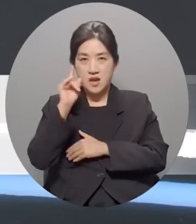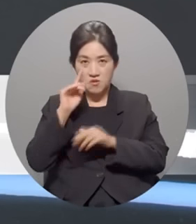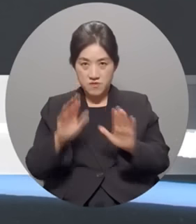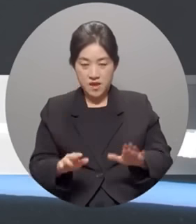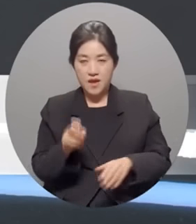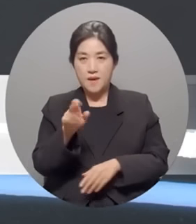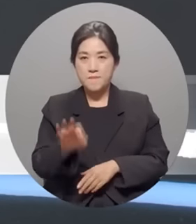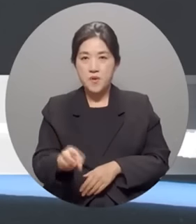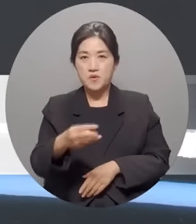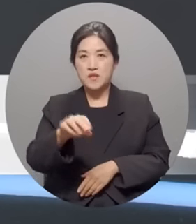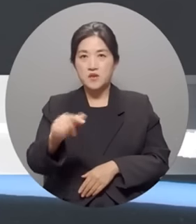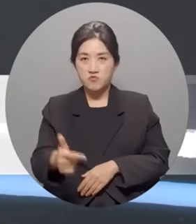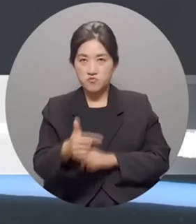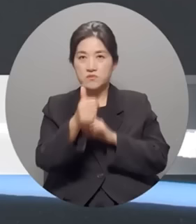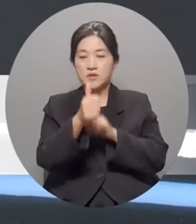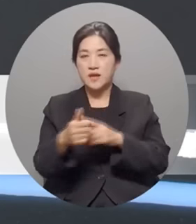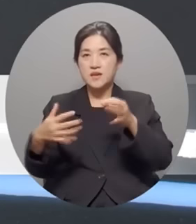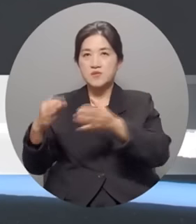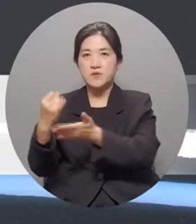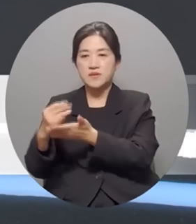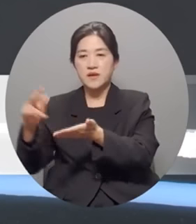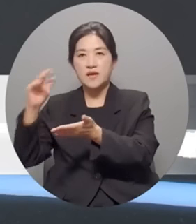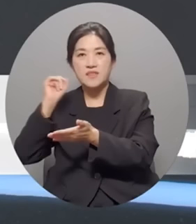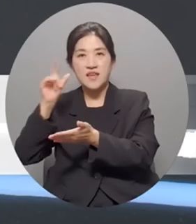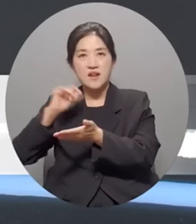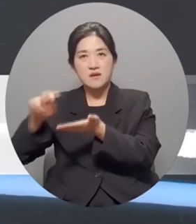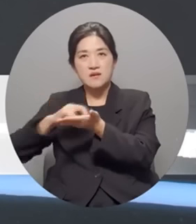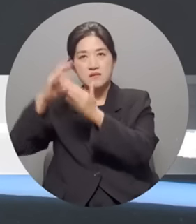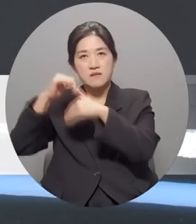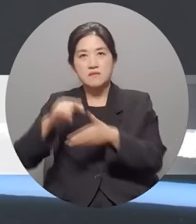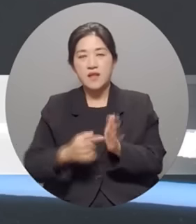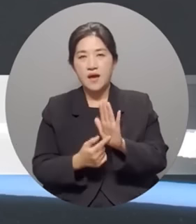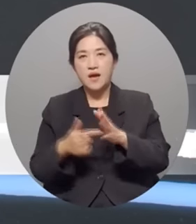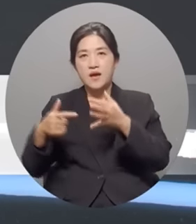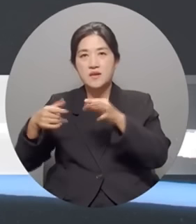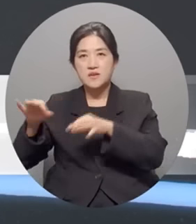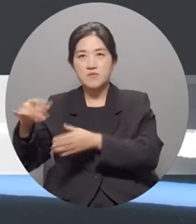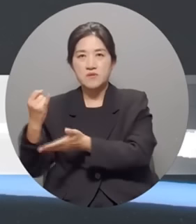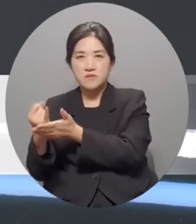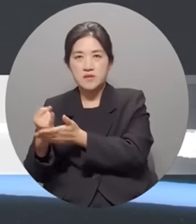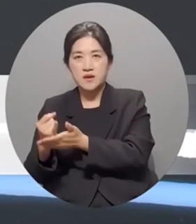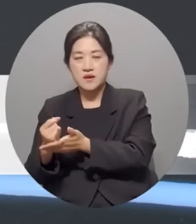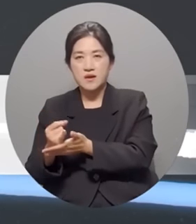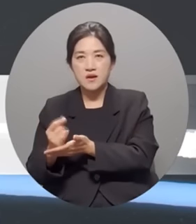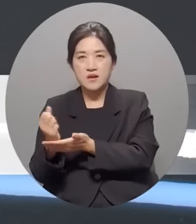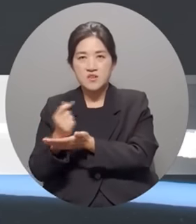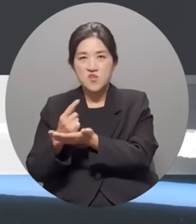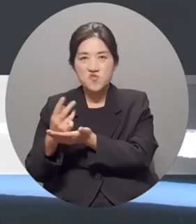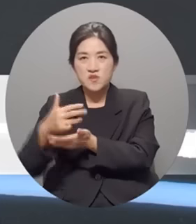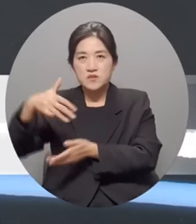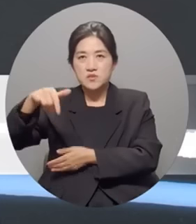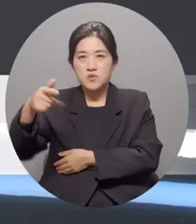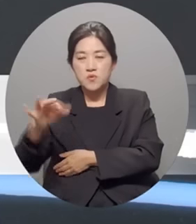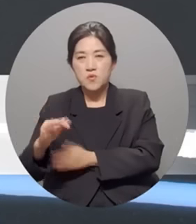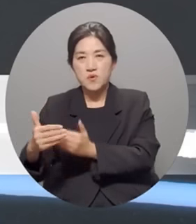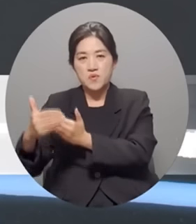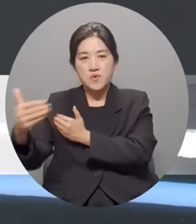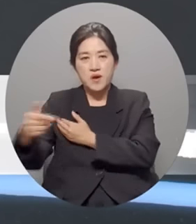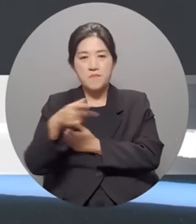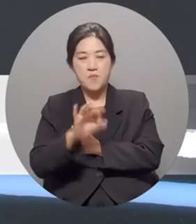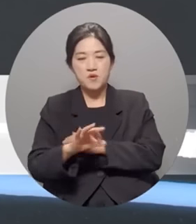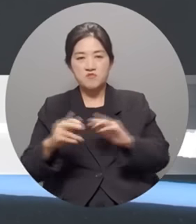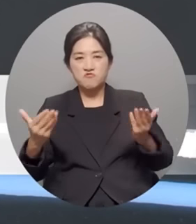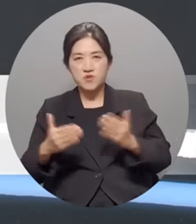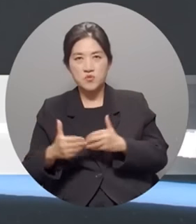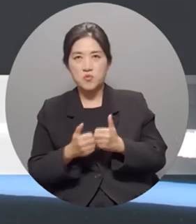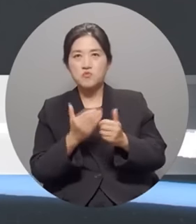대화를 공개했습니다 김건희 여사가 역술인 천공과 거리를 둔 채 명시와 국사를 논하고 있다